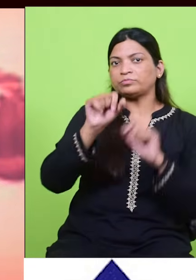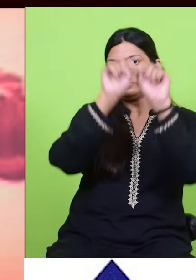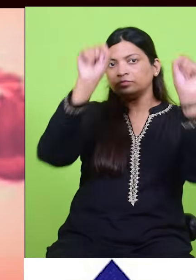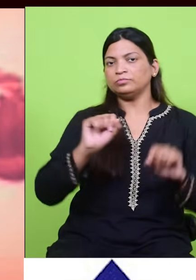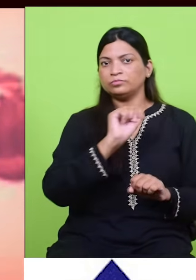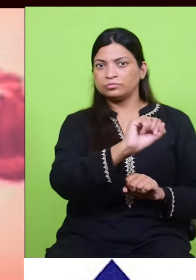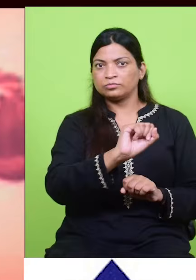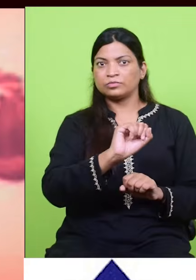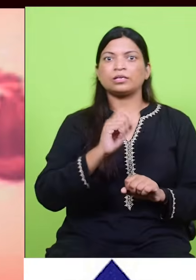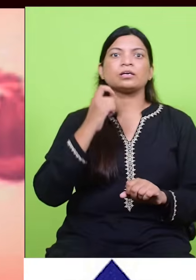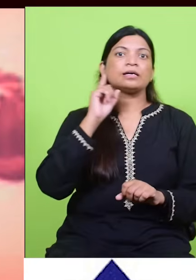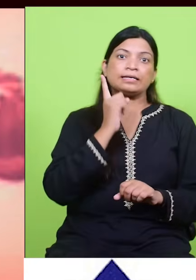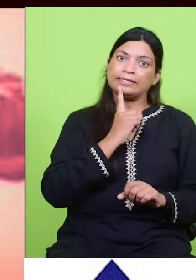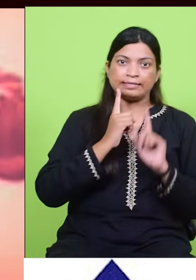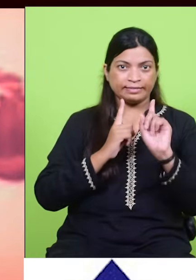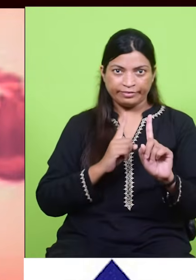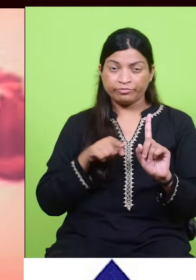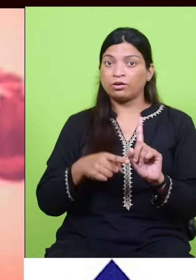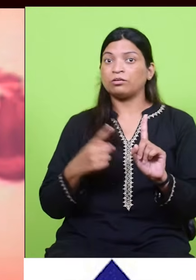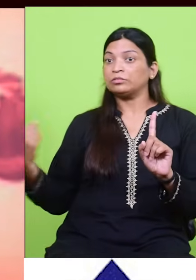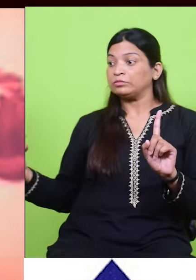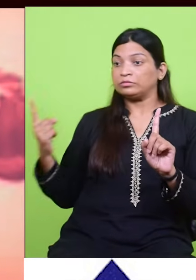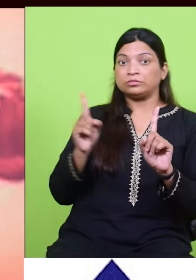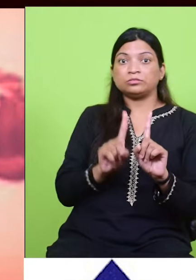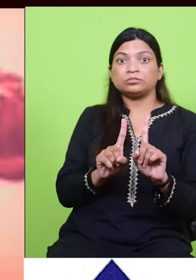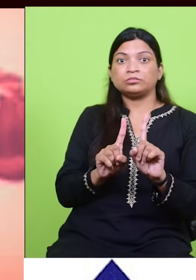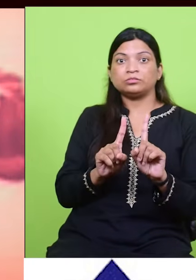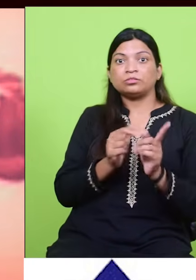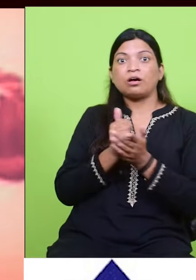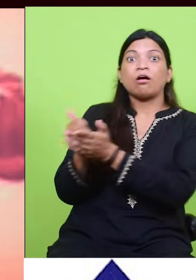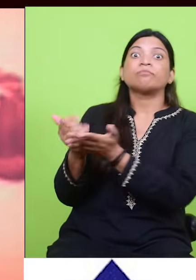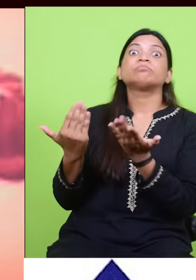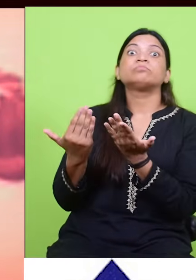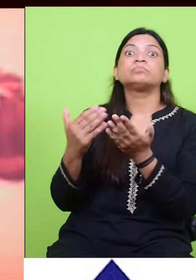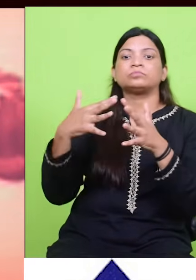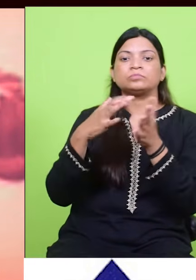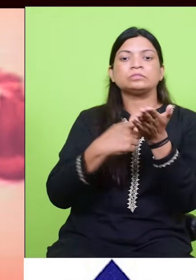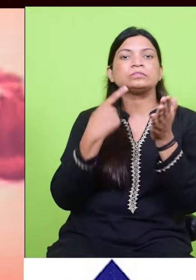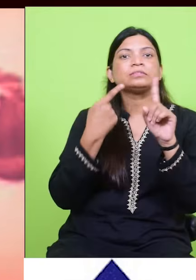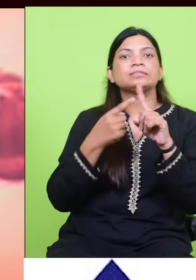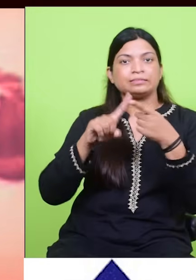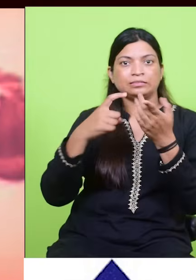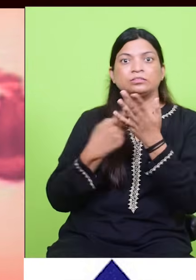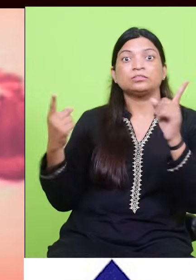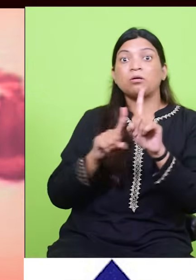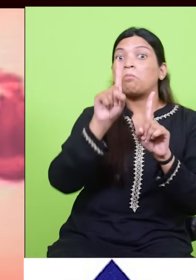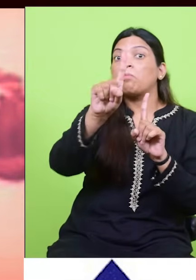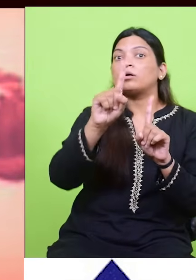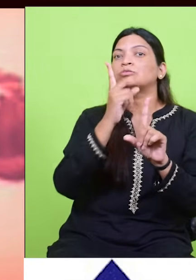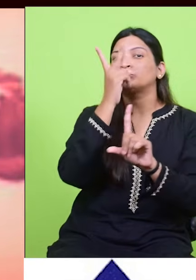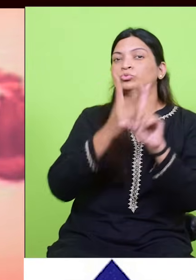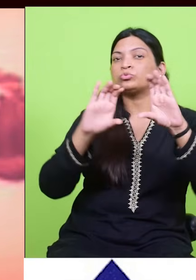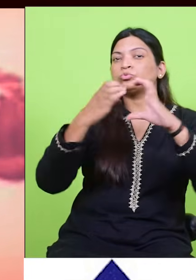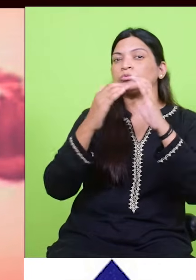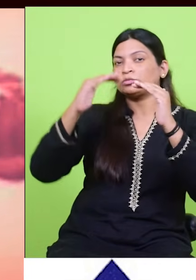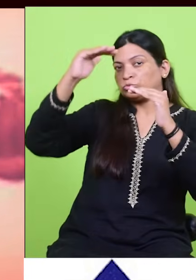एक नॉर्मल बच्चा राइटर के रूप में मिलता है, वो 2 क्लास छोटा होता है। बट हम गुरदीप के लिए एक नॉर्मल राइटर कल्पना